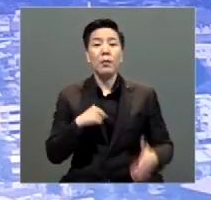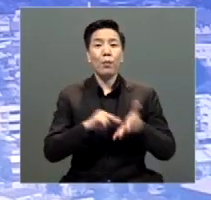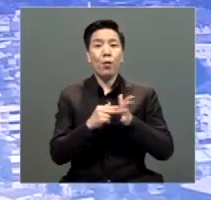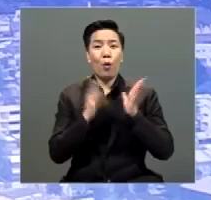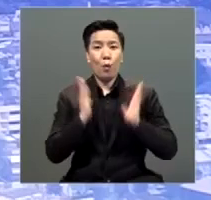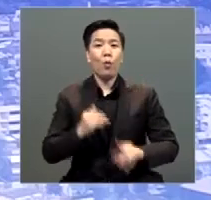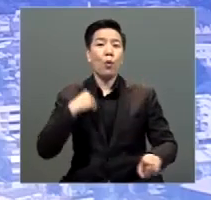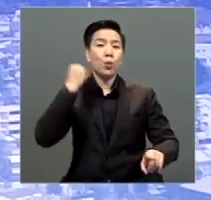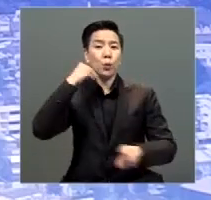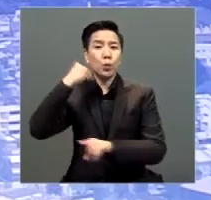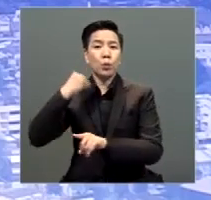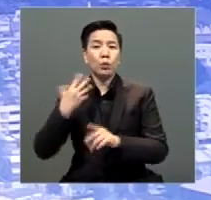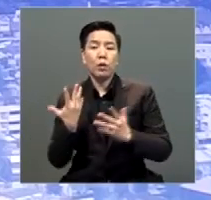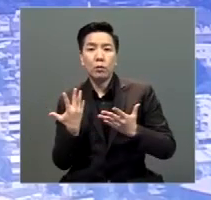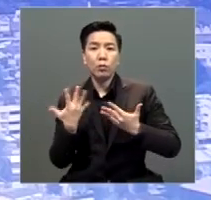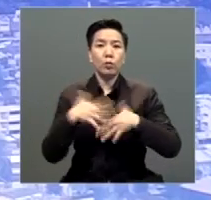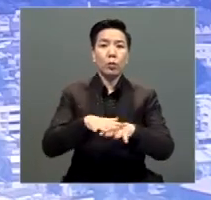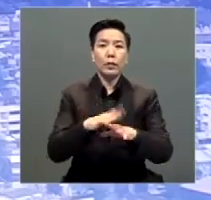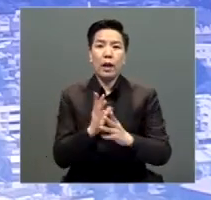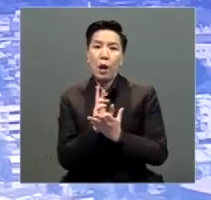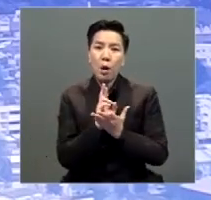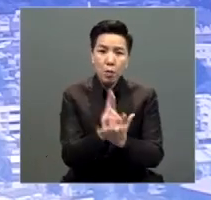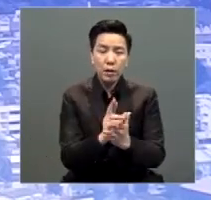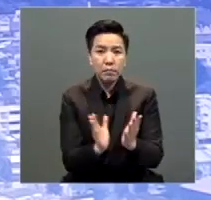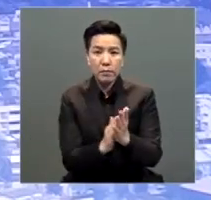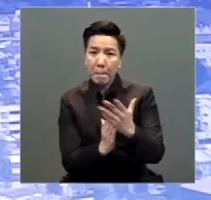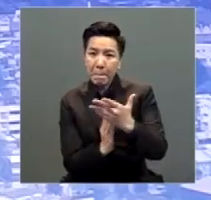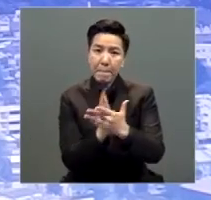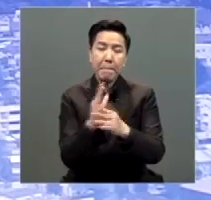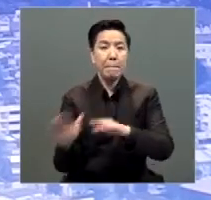นทุกคนที่ต้องได้รับรางวัลของความสำเร็จนี้ไปพร้อมๆกันครับ